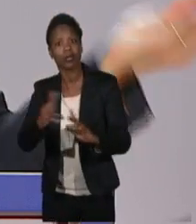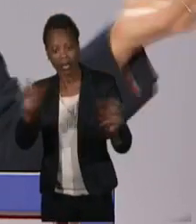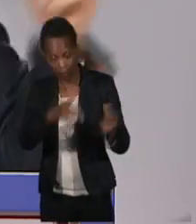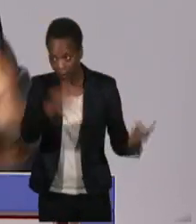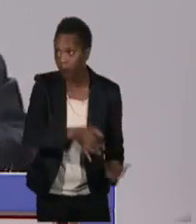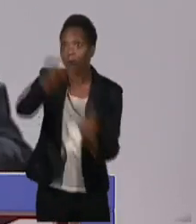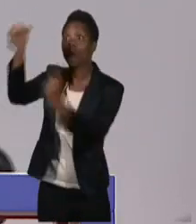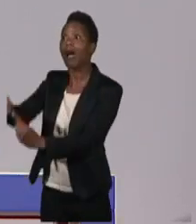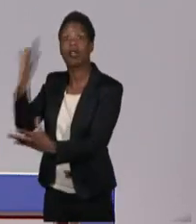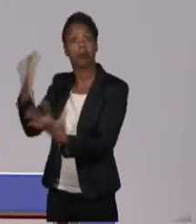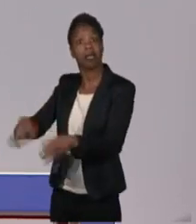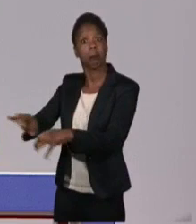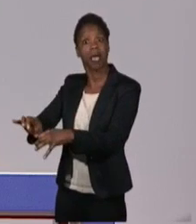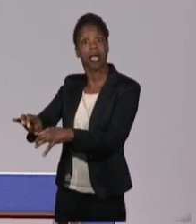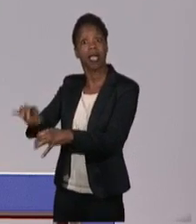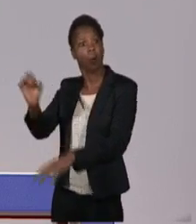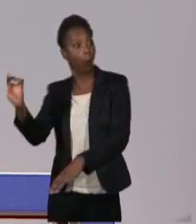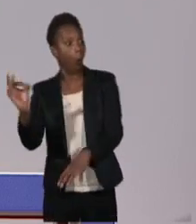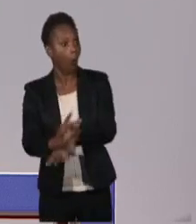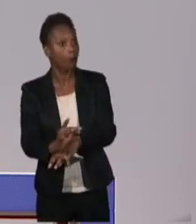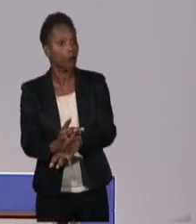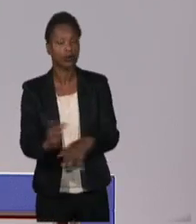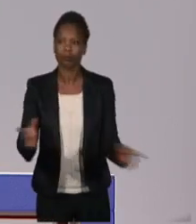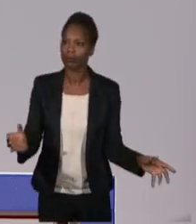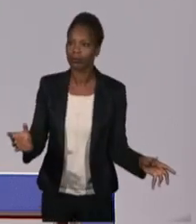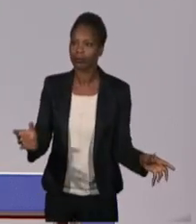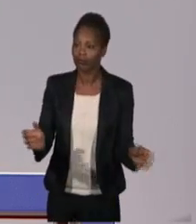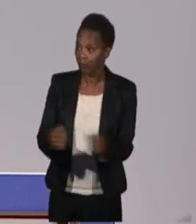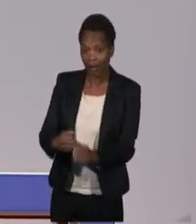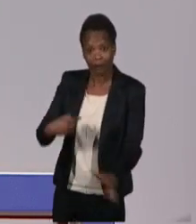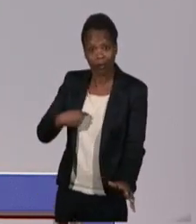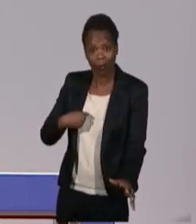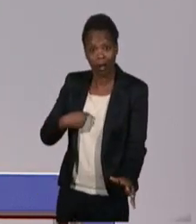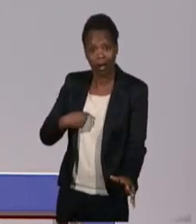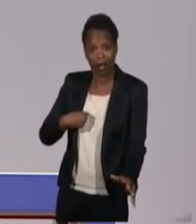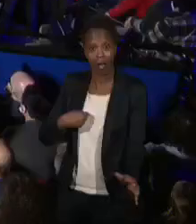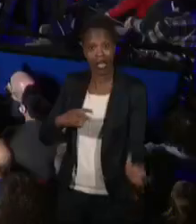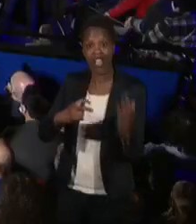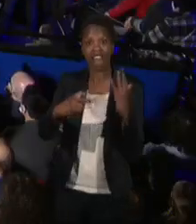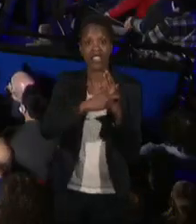refuse de reprendre ses clandestins, avec moi, ce sera zéro visa.